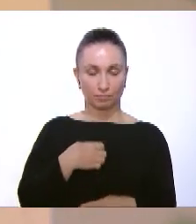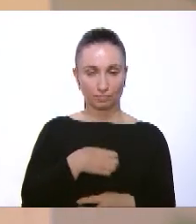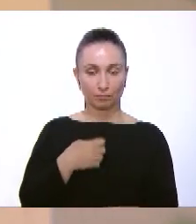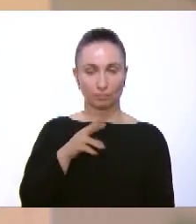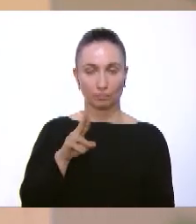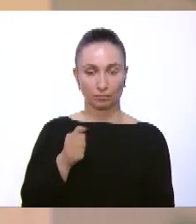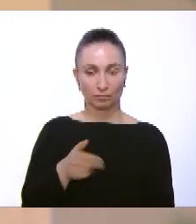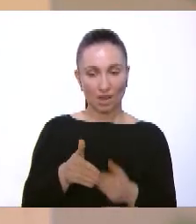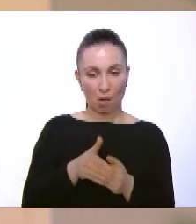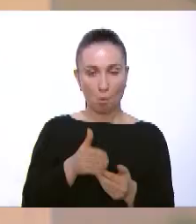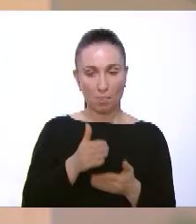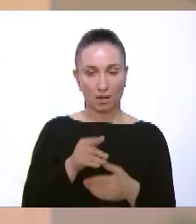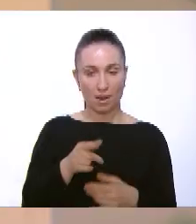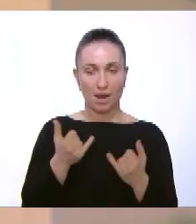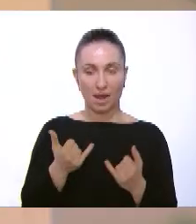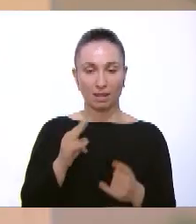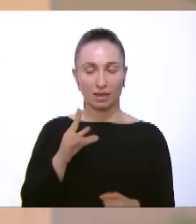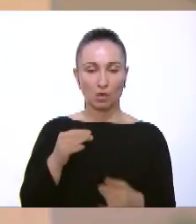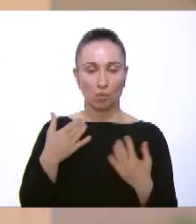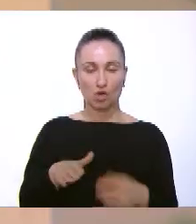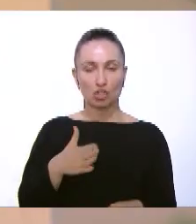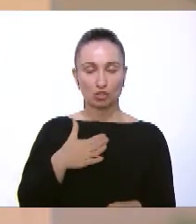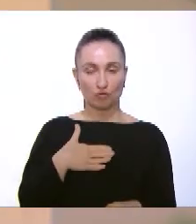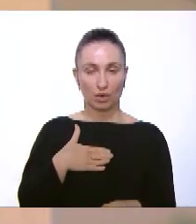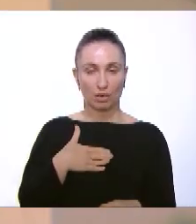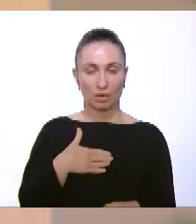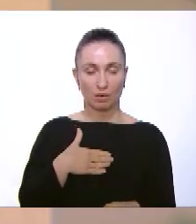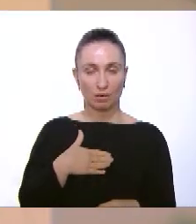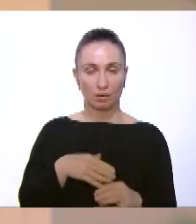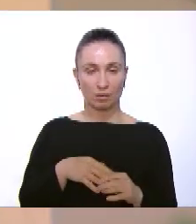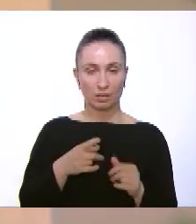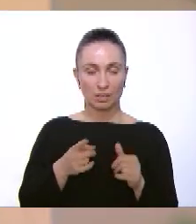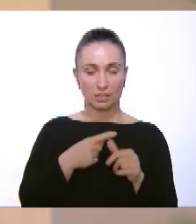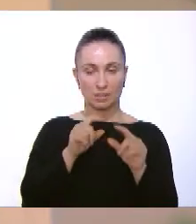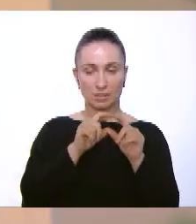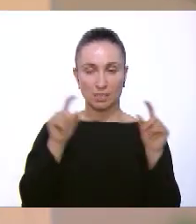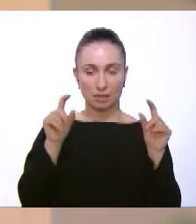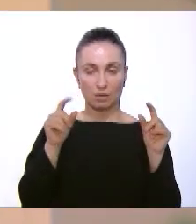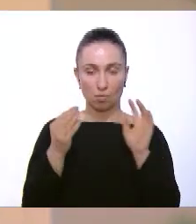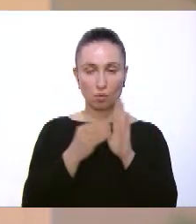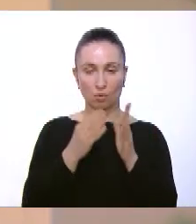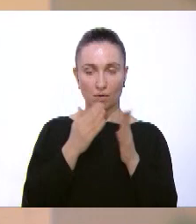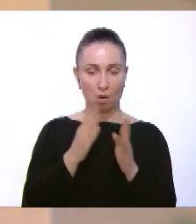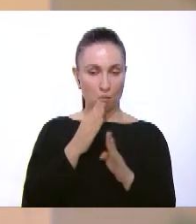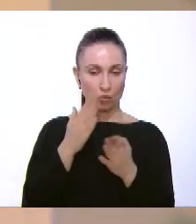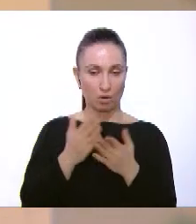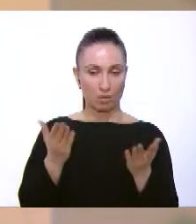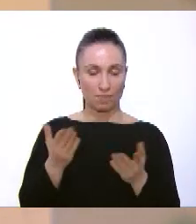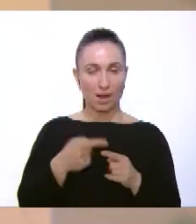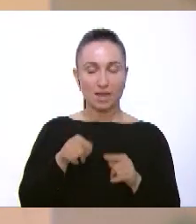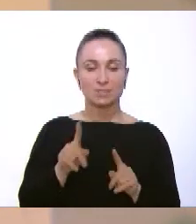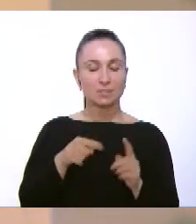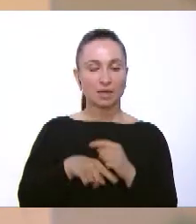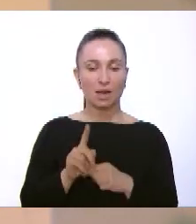და ახლობელია. ეხლა კი ჩვენ უკვე ეს გამოვხატეთ იმ სათაურშიც აისახა და ბუნებრივია ეს